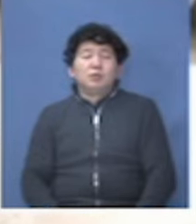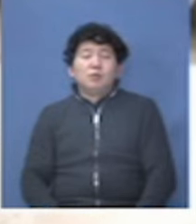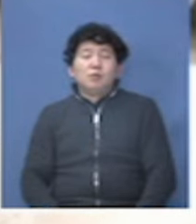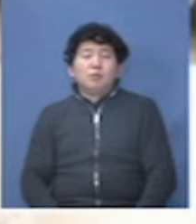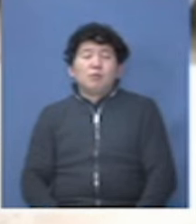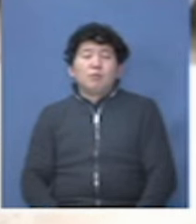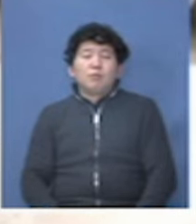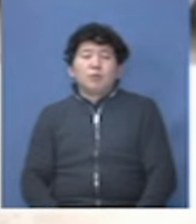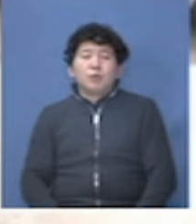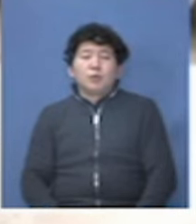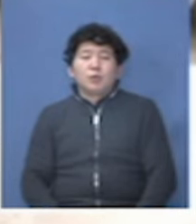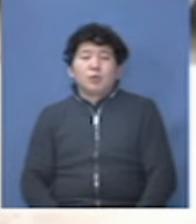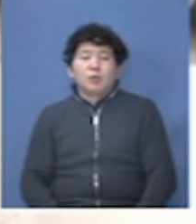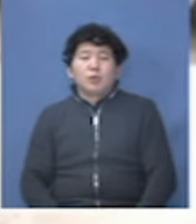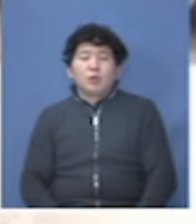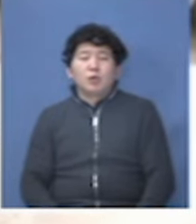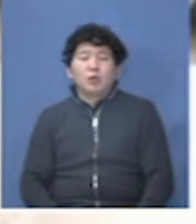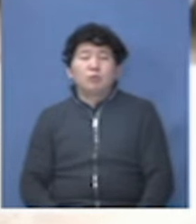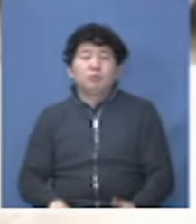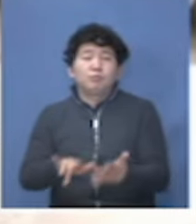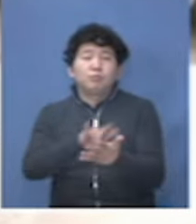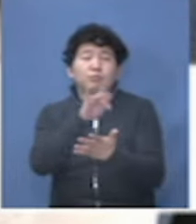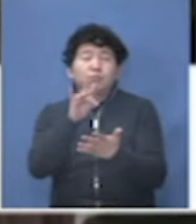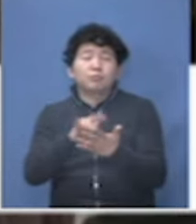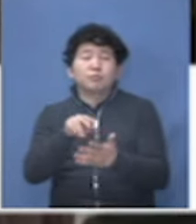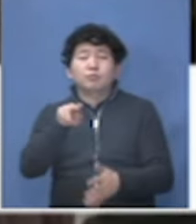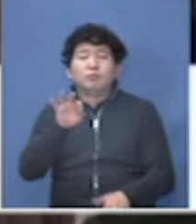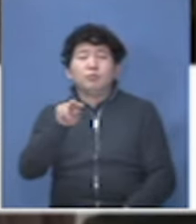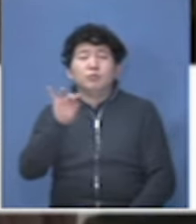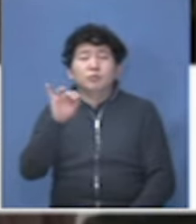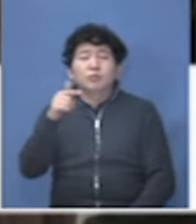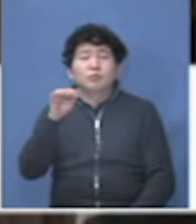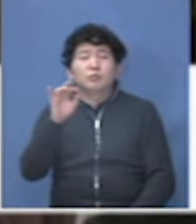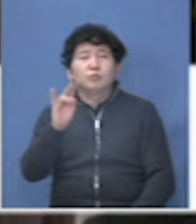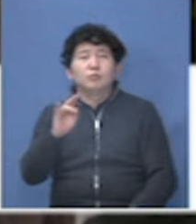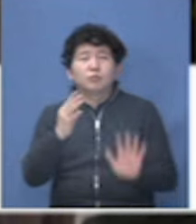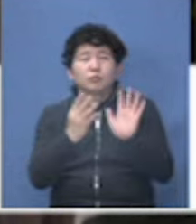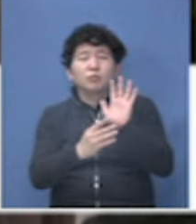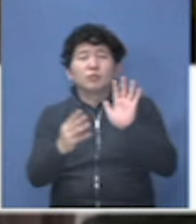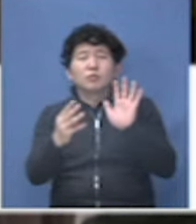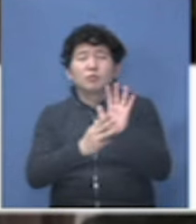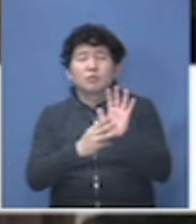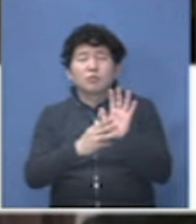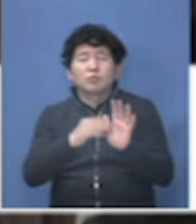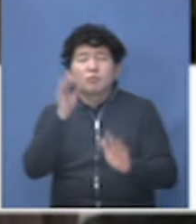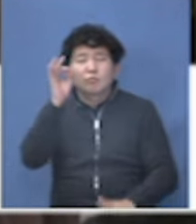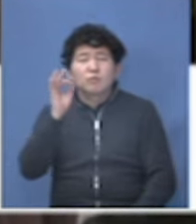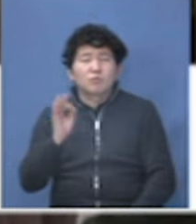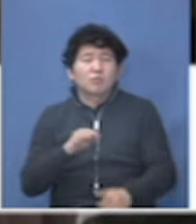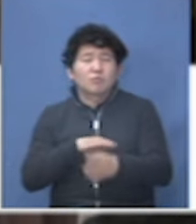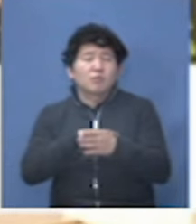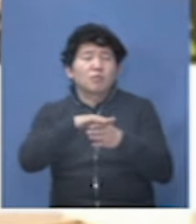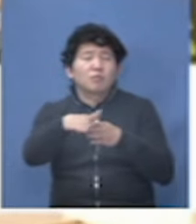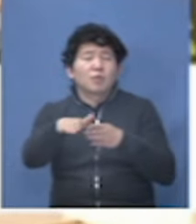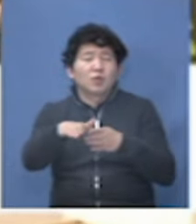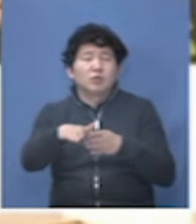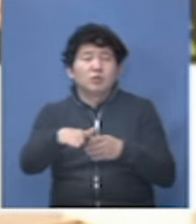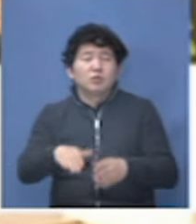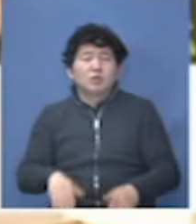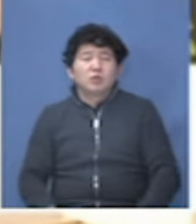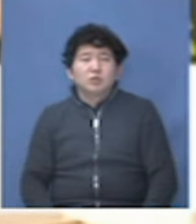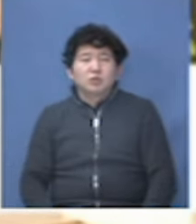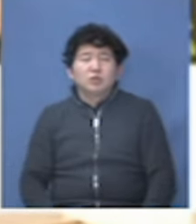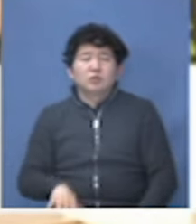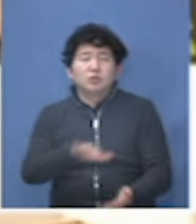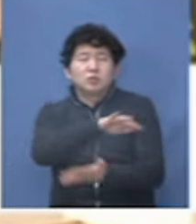Статистикалық мәліметтерге сүйенсек, қала полигоны 98,2% толған, ал сұрыпталатыны небәрі 2% құрайды. Аталған мәселе тұрмыстық